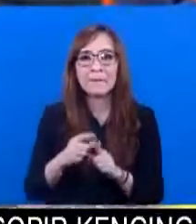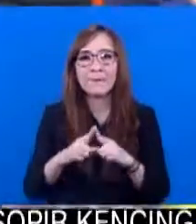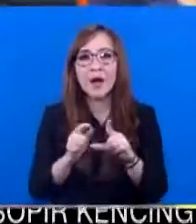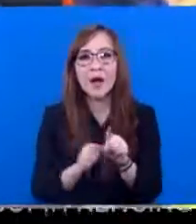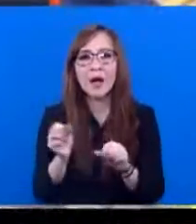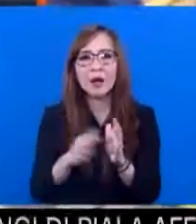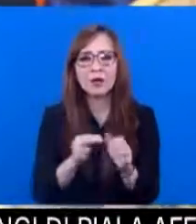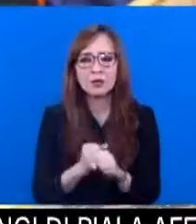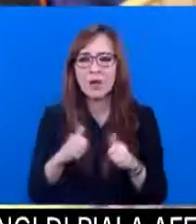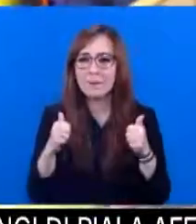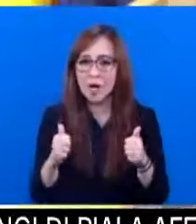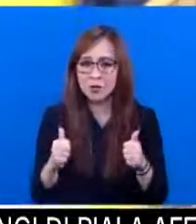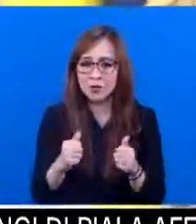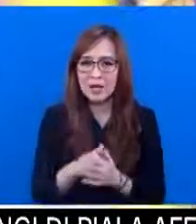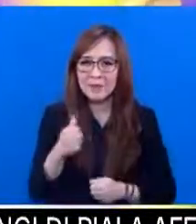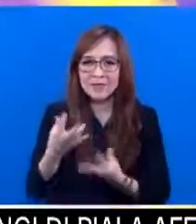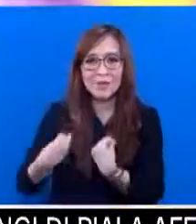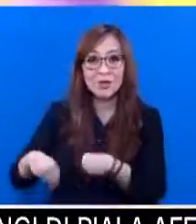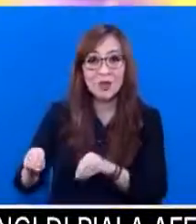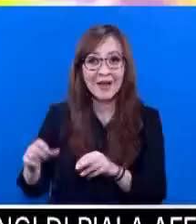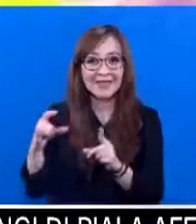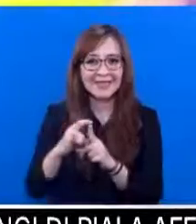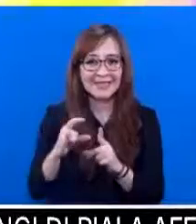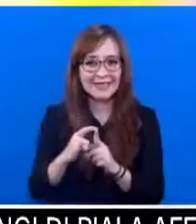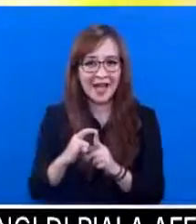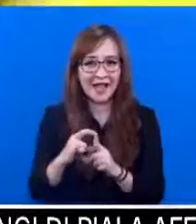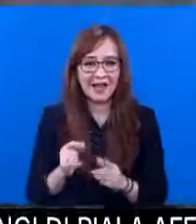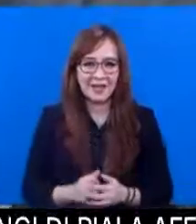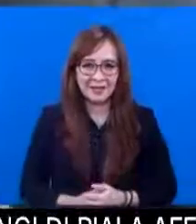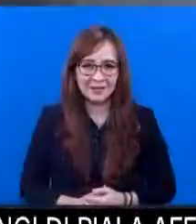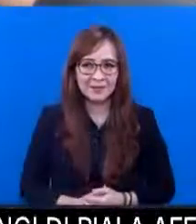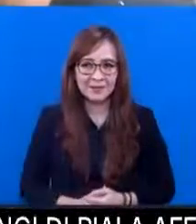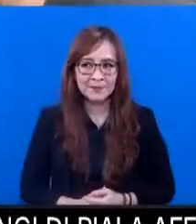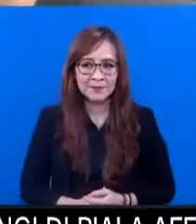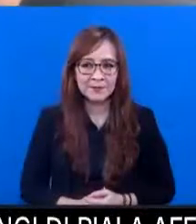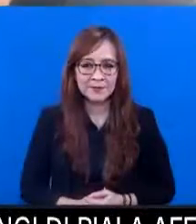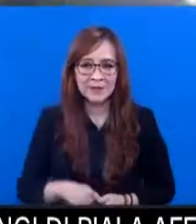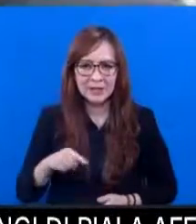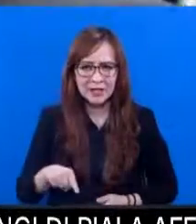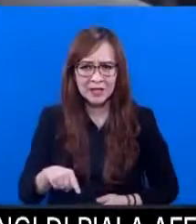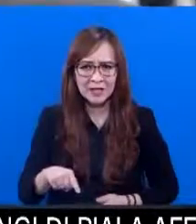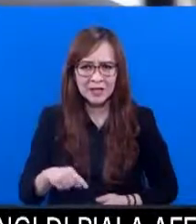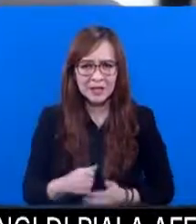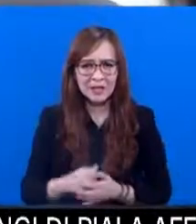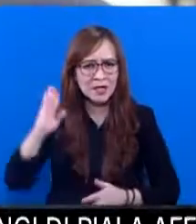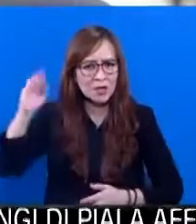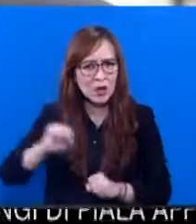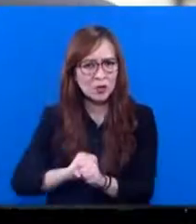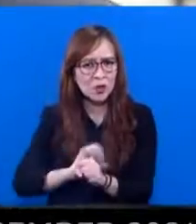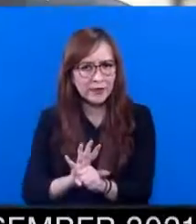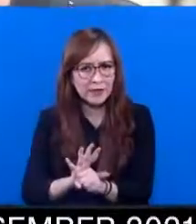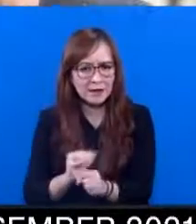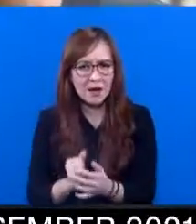penjualan digital dengan memanfaatkan aplikasi jual-beli online. Ini menarik pada di masa pandemi ini lahir karya-karya